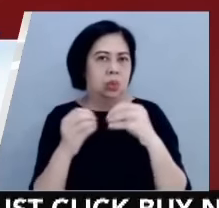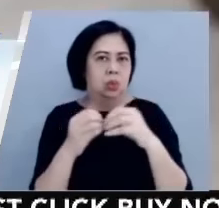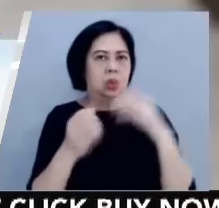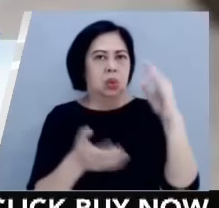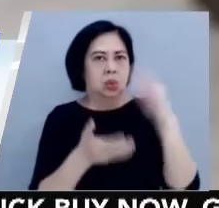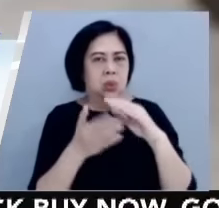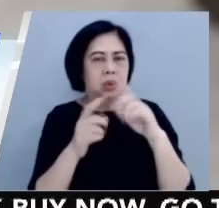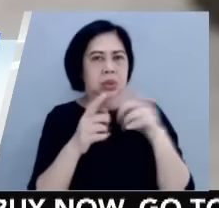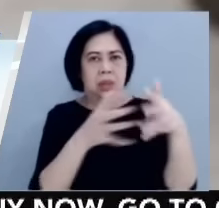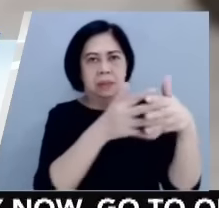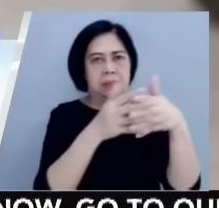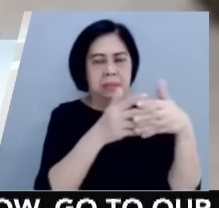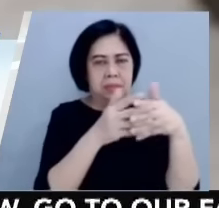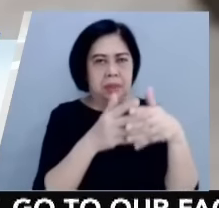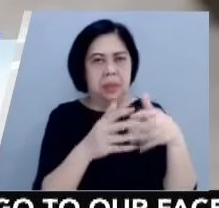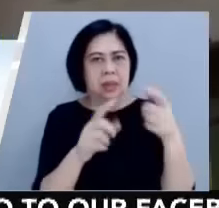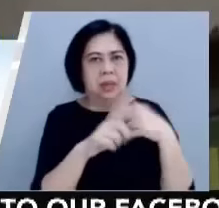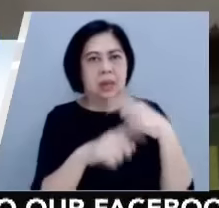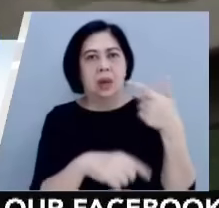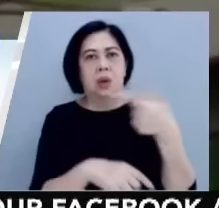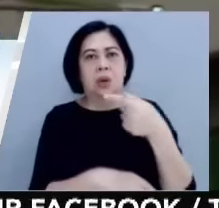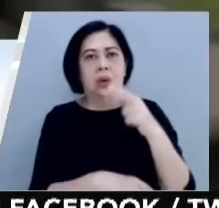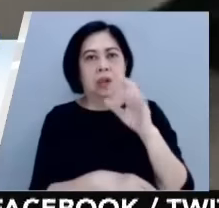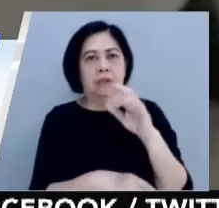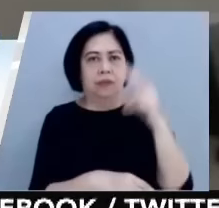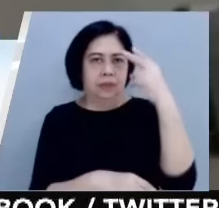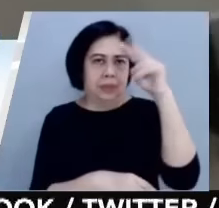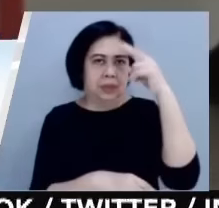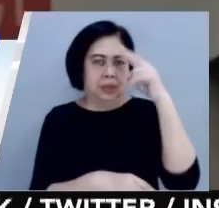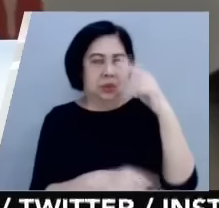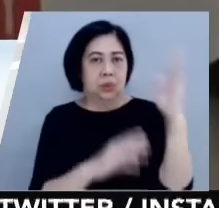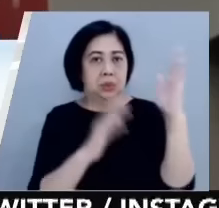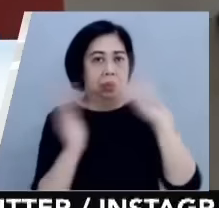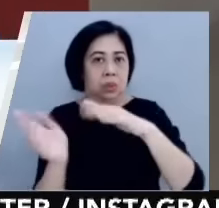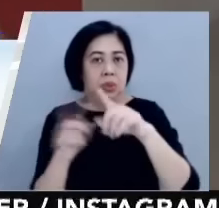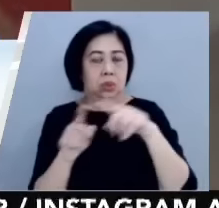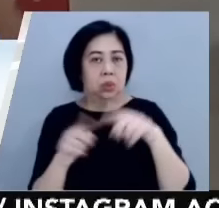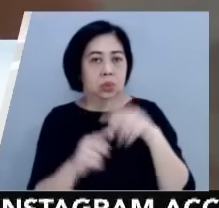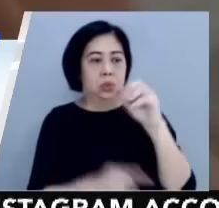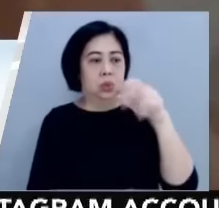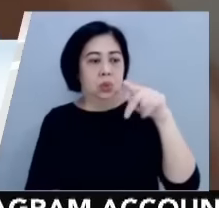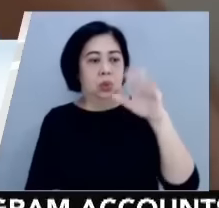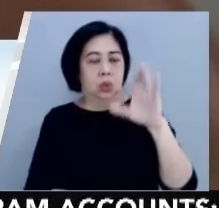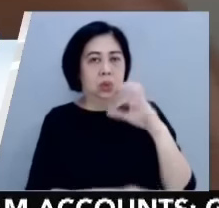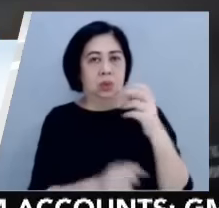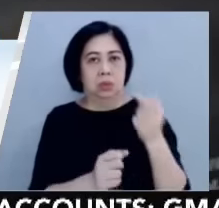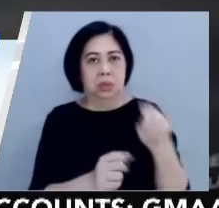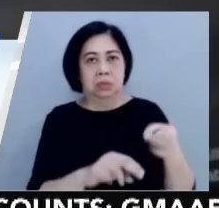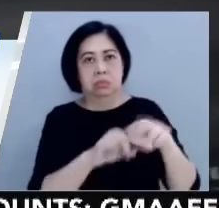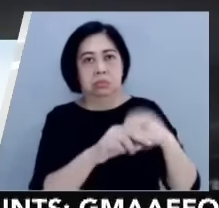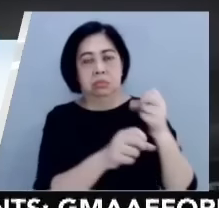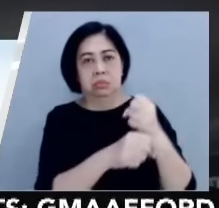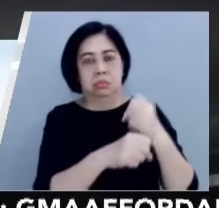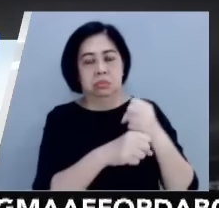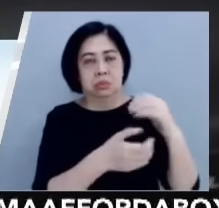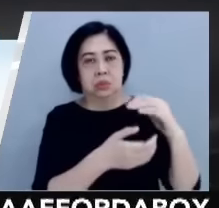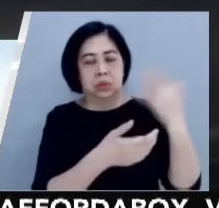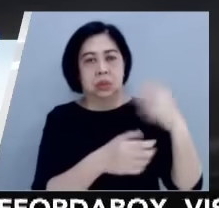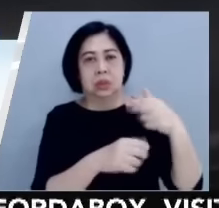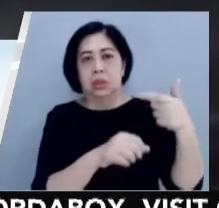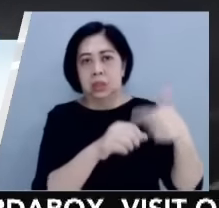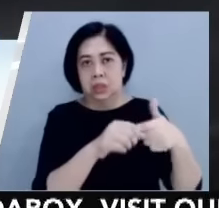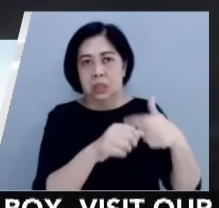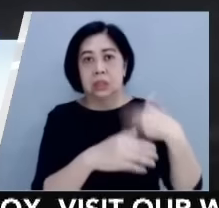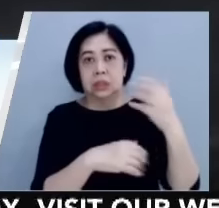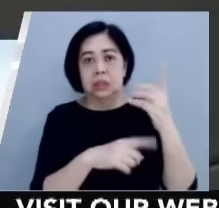Amerika mula sa Gulf of Mexico. Delayed din ang plano ng OPEC na magtaas ng produksyon ng langis sa Disyembre. At may epekto rin ang plano ng